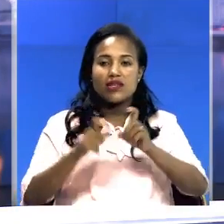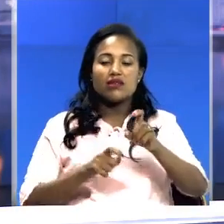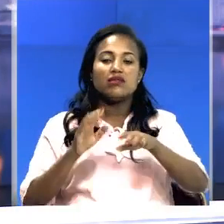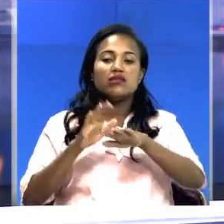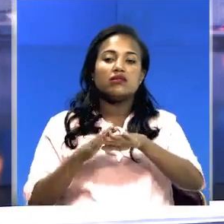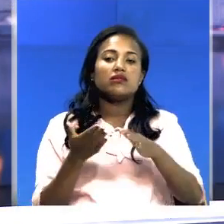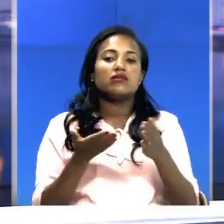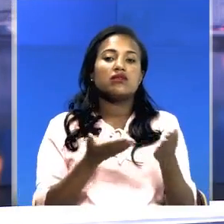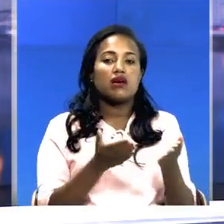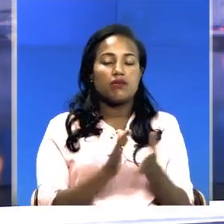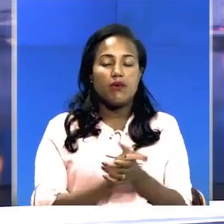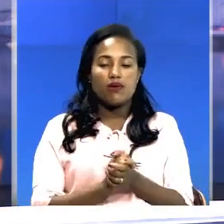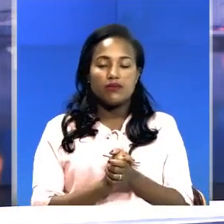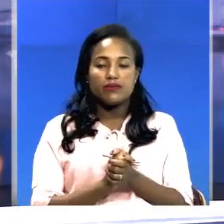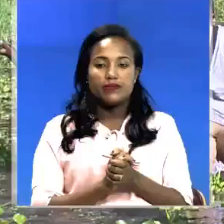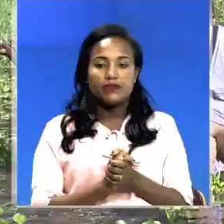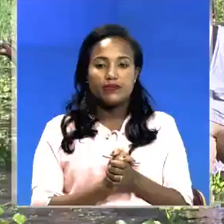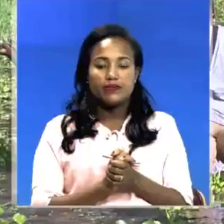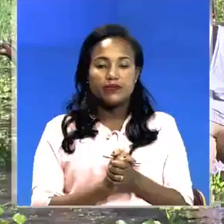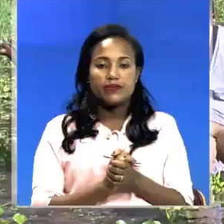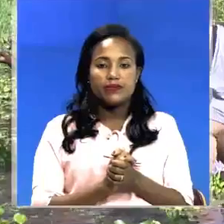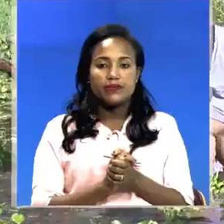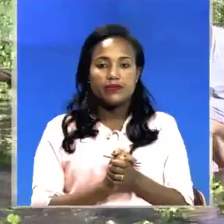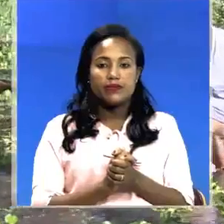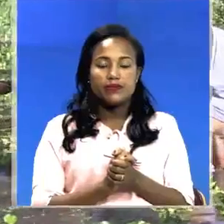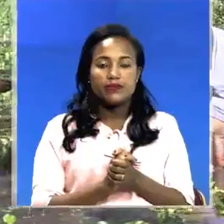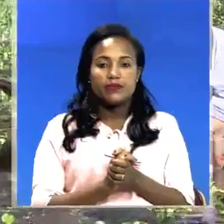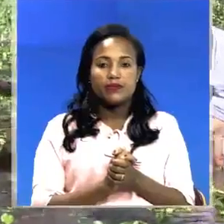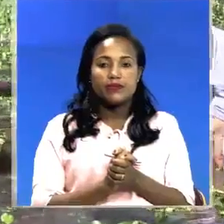አቅርቧል። አሻግሬ መንገሻ።